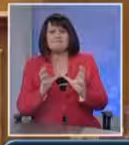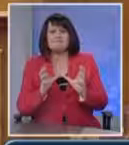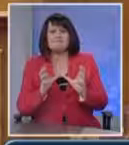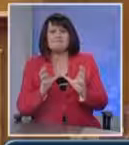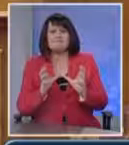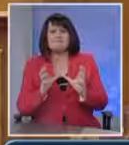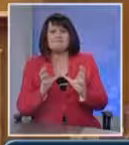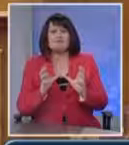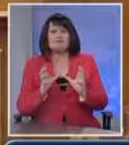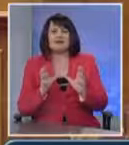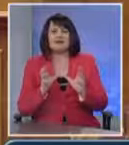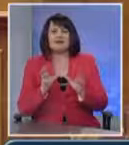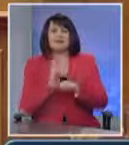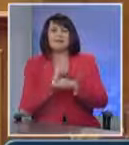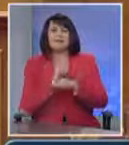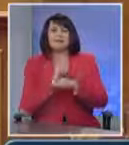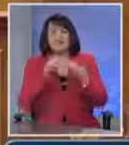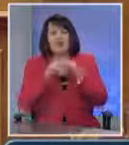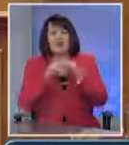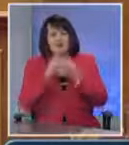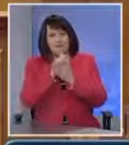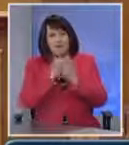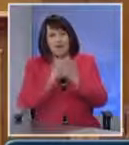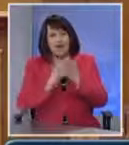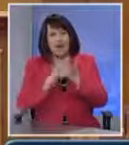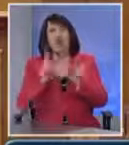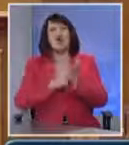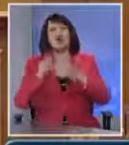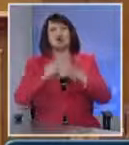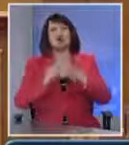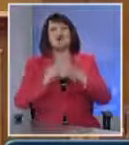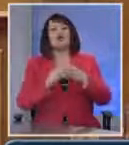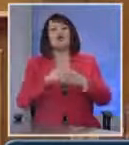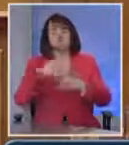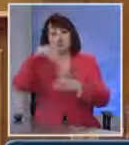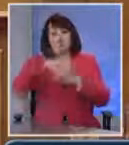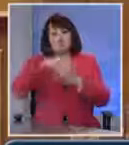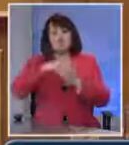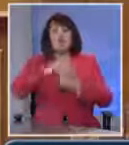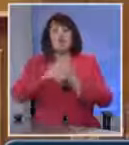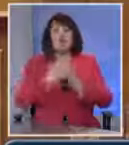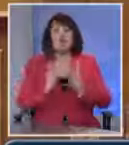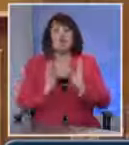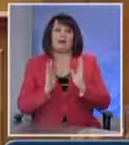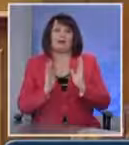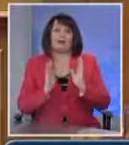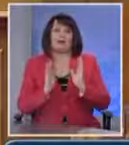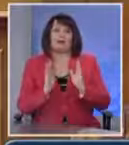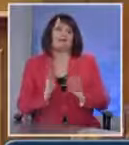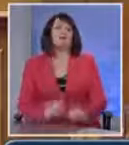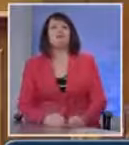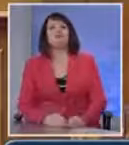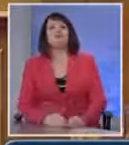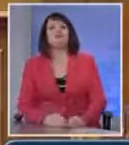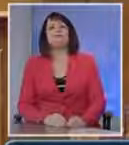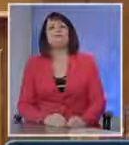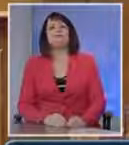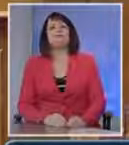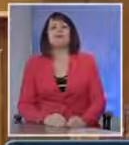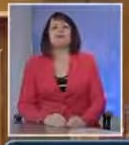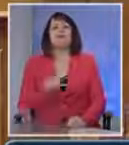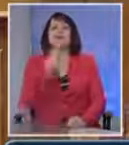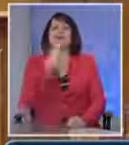εκλογικός νόμος ήταν ο τίτλος, αλλά το περιεχόμενο είχε πραγματικά ενδιαφέρον. Ήταν ένα